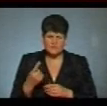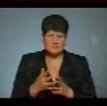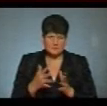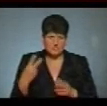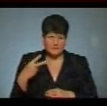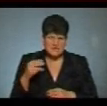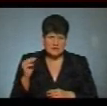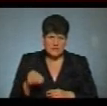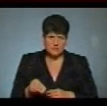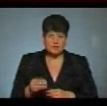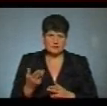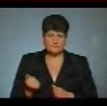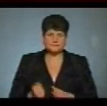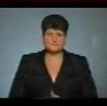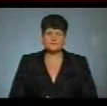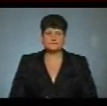20 тисяч. Так.